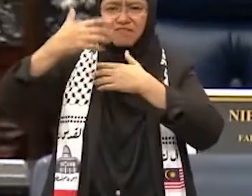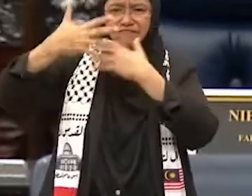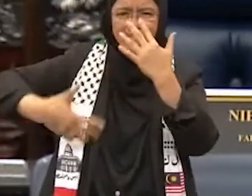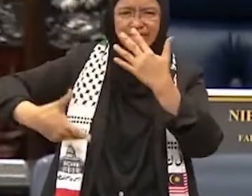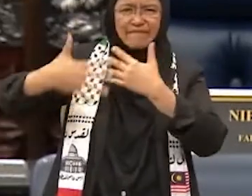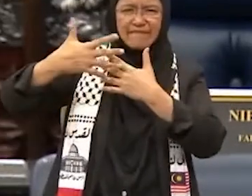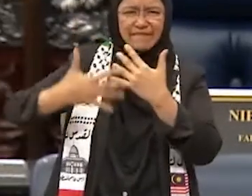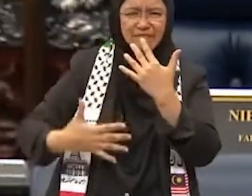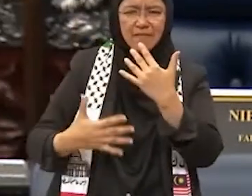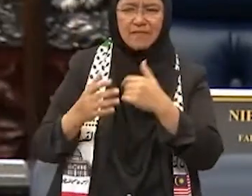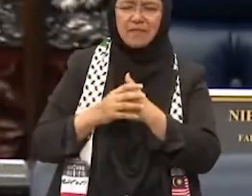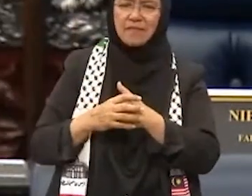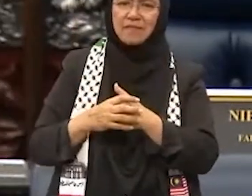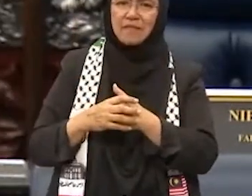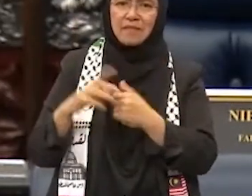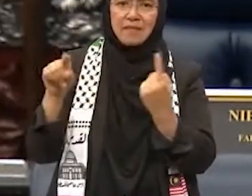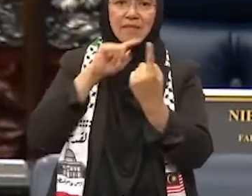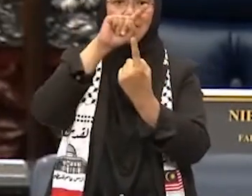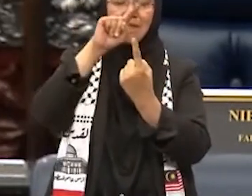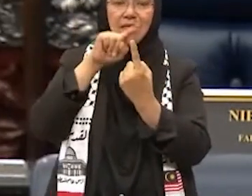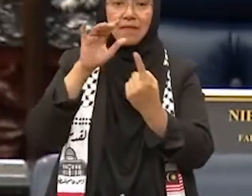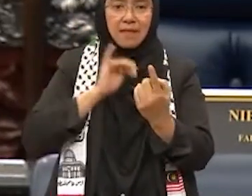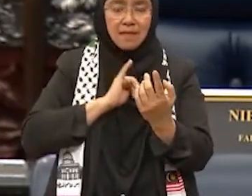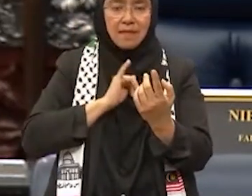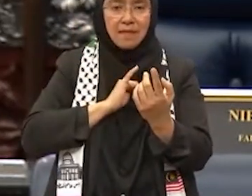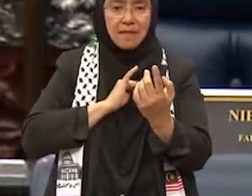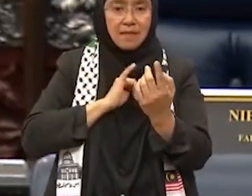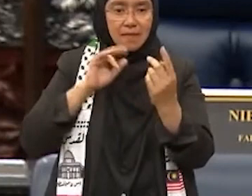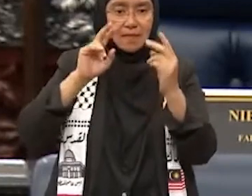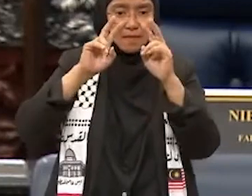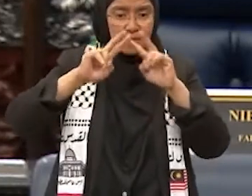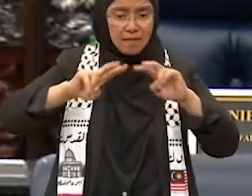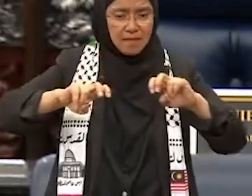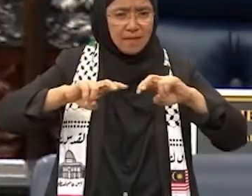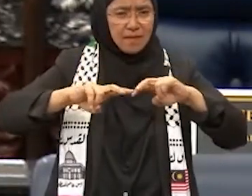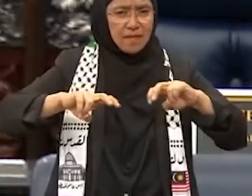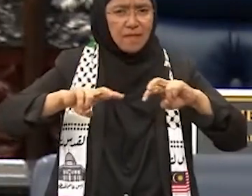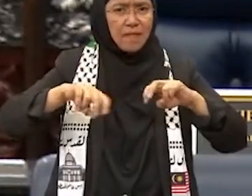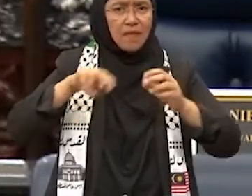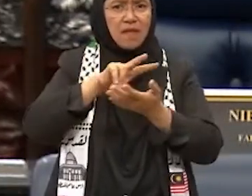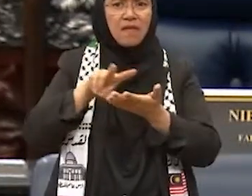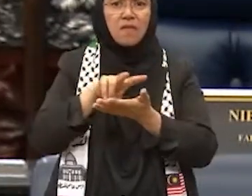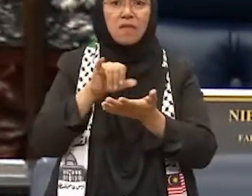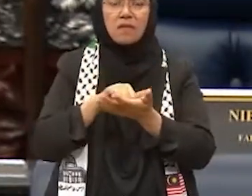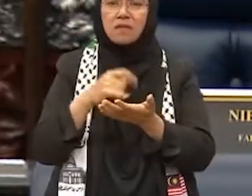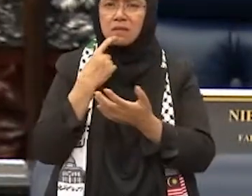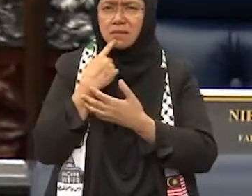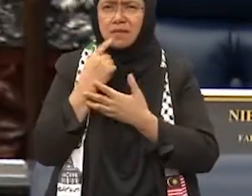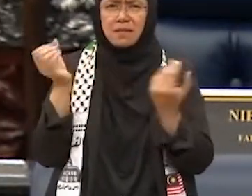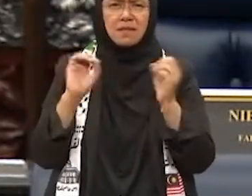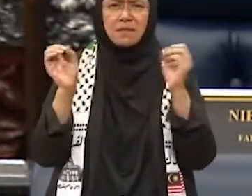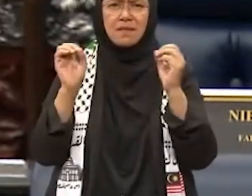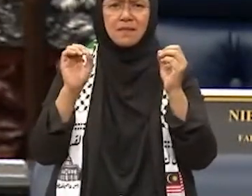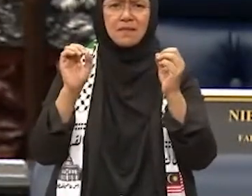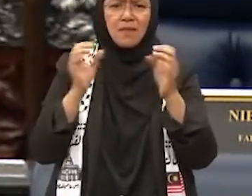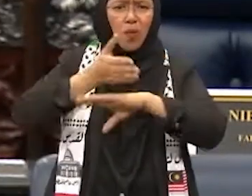mcmc dan saya sendiri meneliti video tersebut dia tidak ada langsung imej yang grafik yang yang